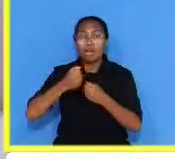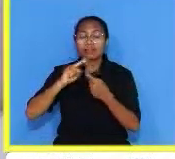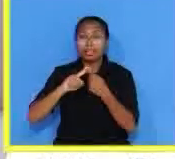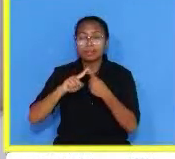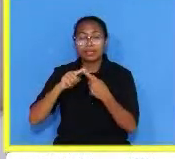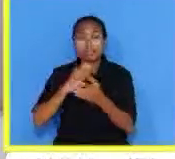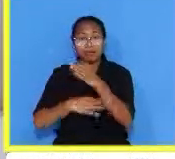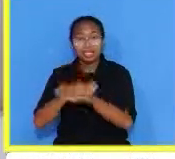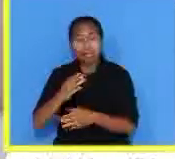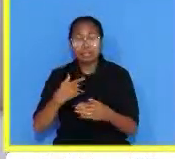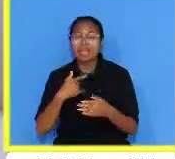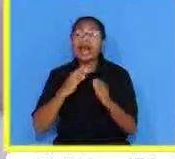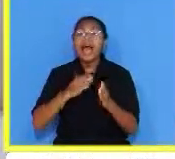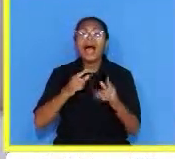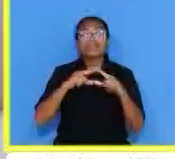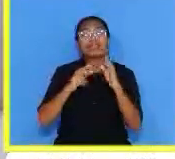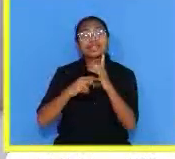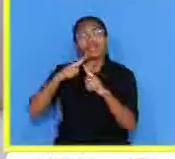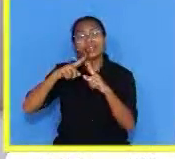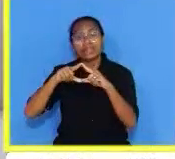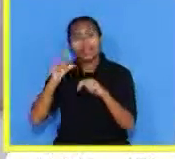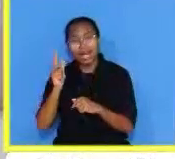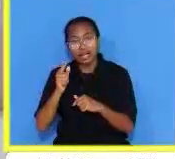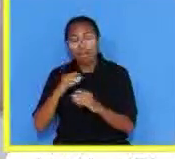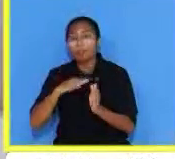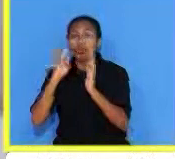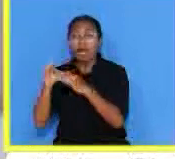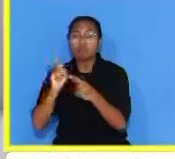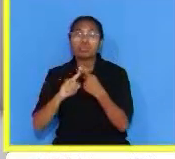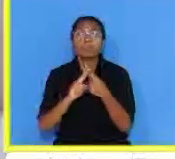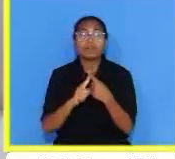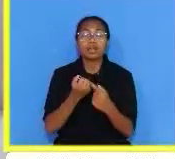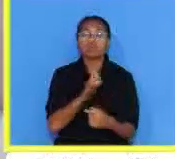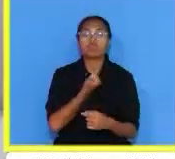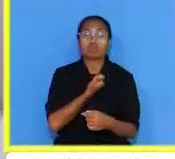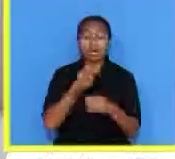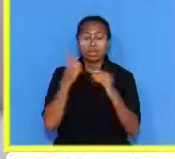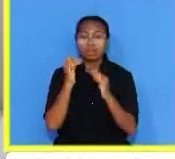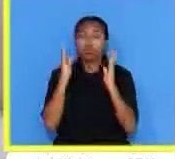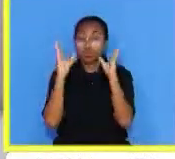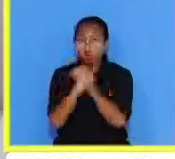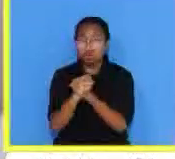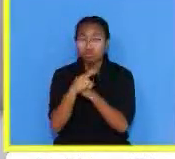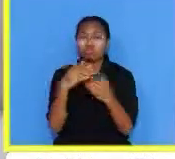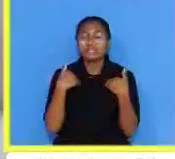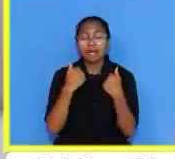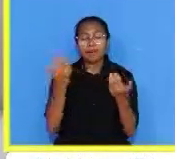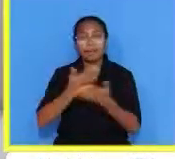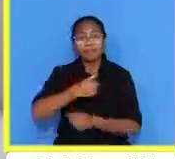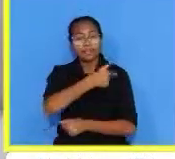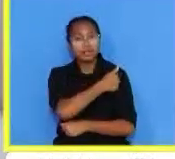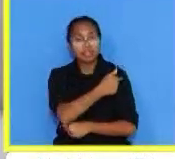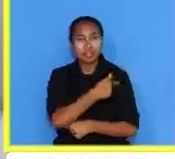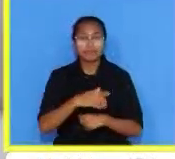membawa pulang untuk teman-teman yang berkebutuhan khusus ya, itu bisa mendapatkan vaksinasi.